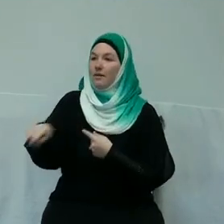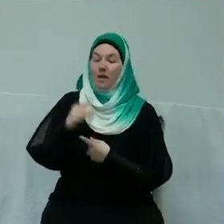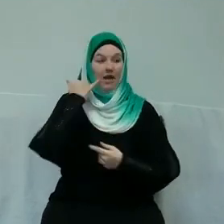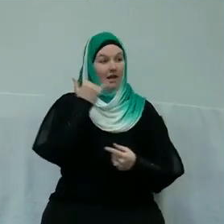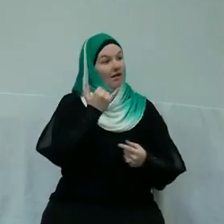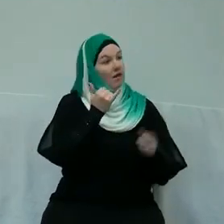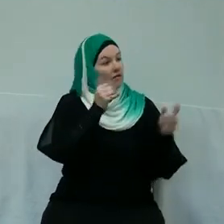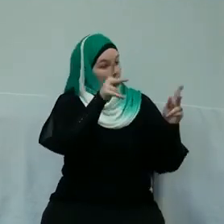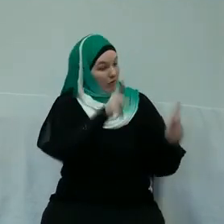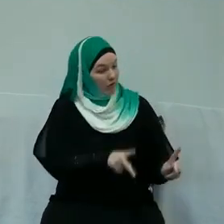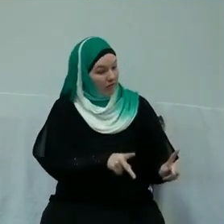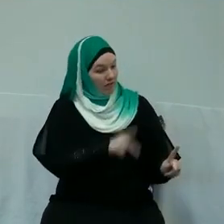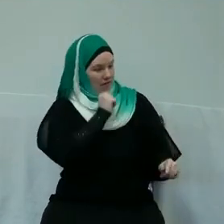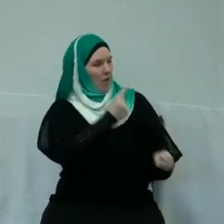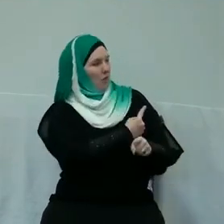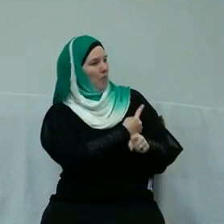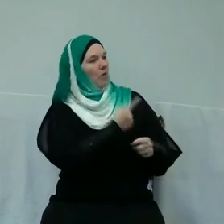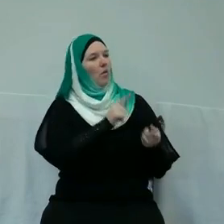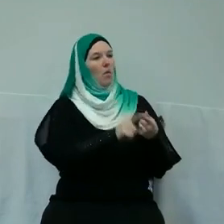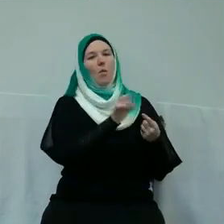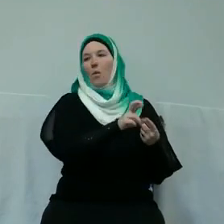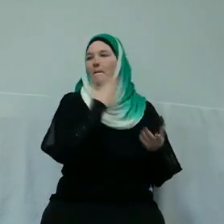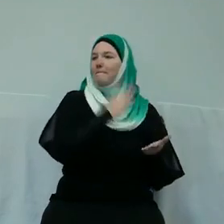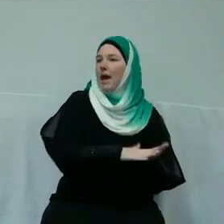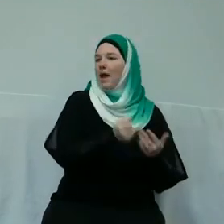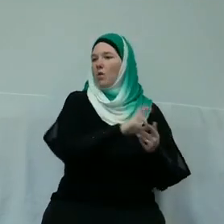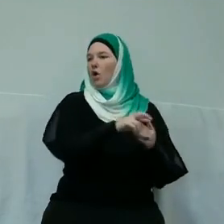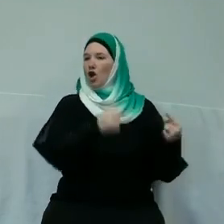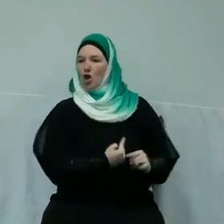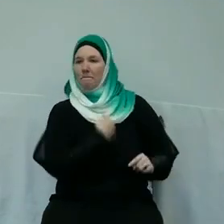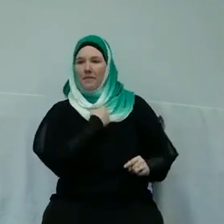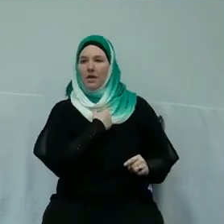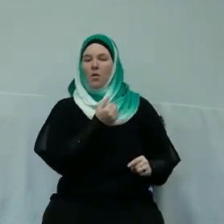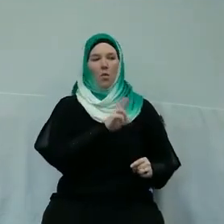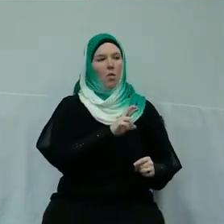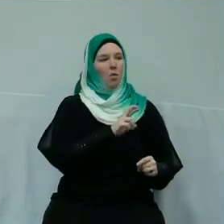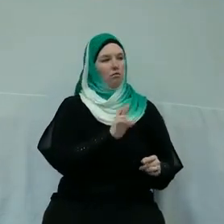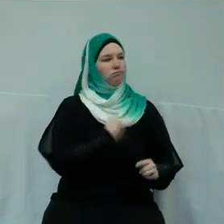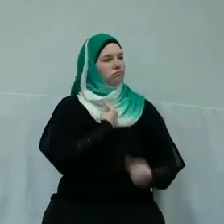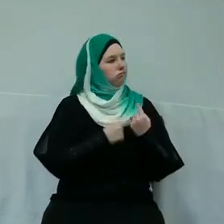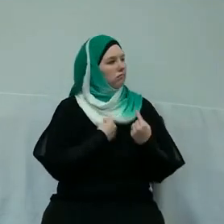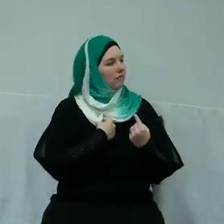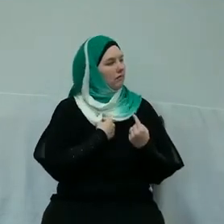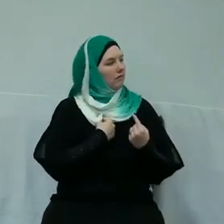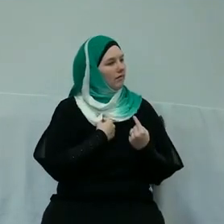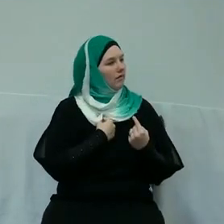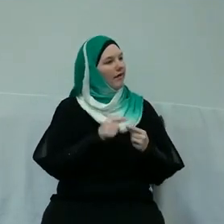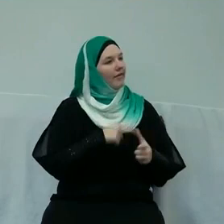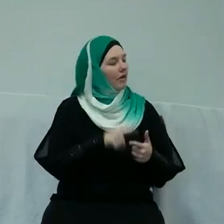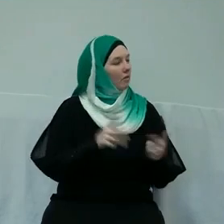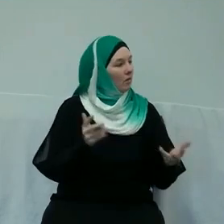And if they are inappropriate or bad or attacking or slanderous, then تجنبوا